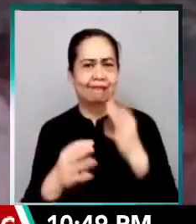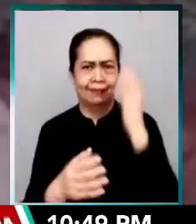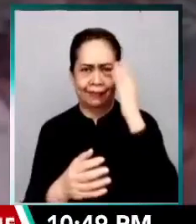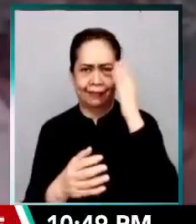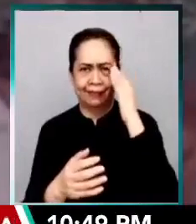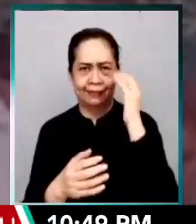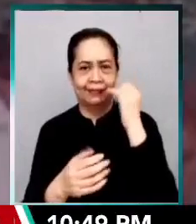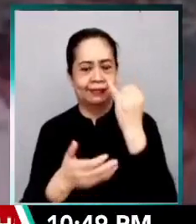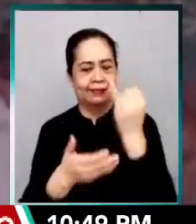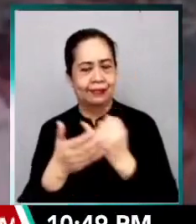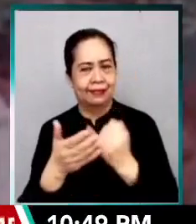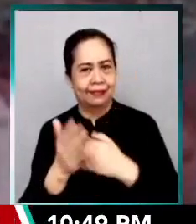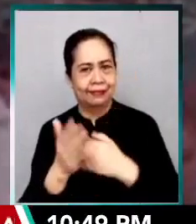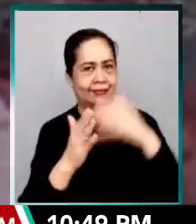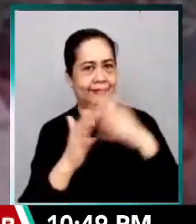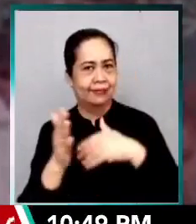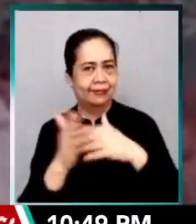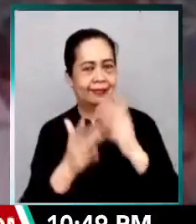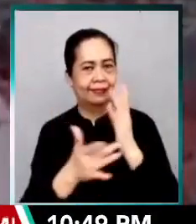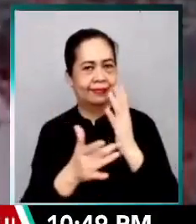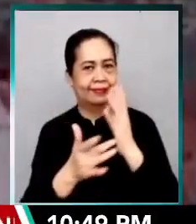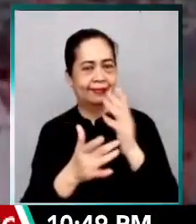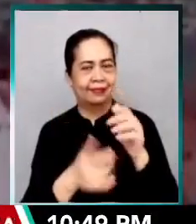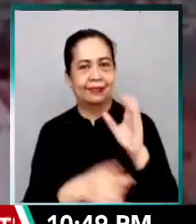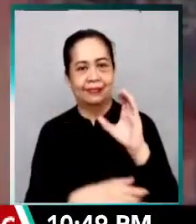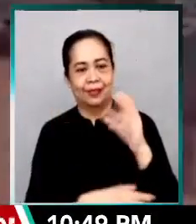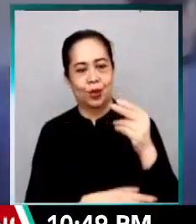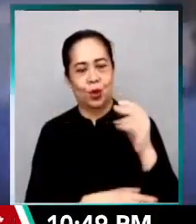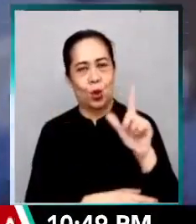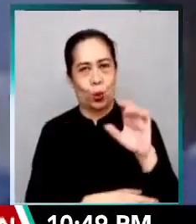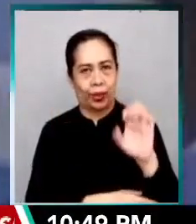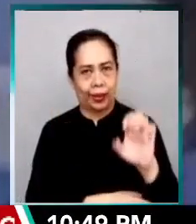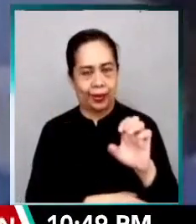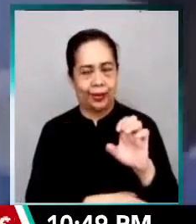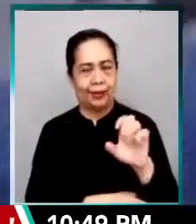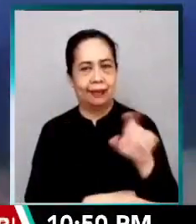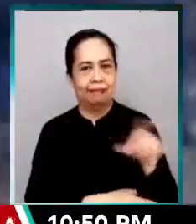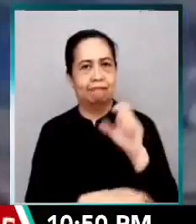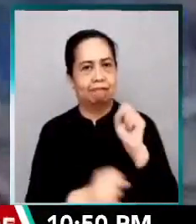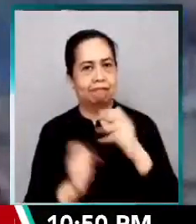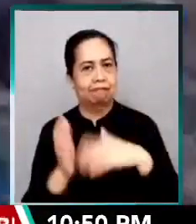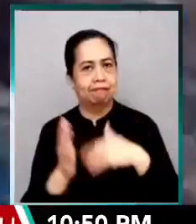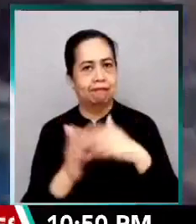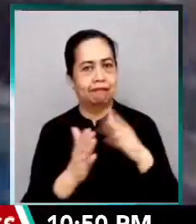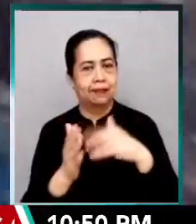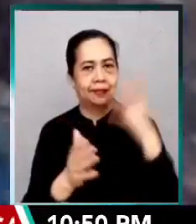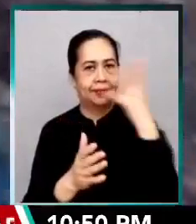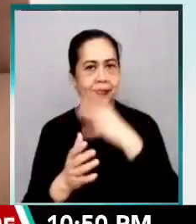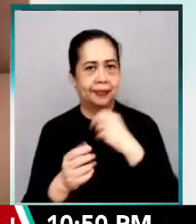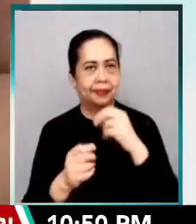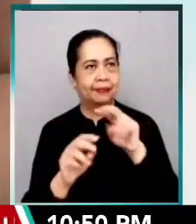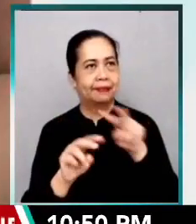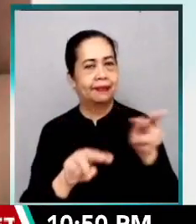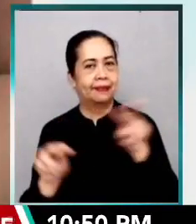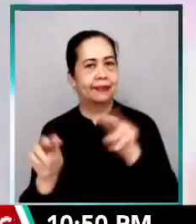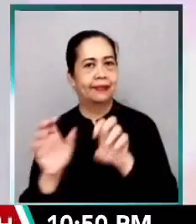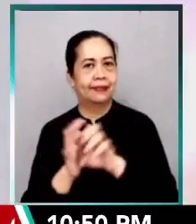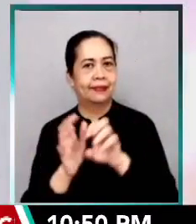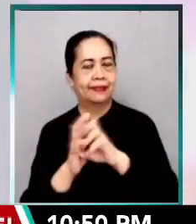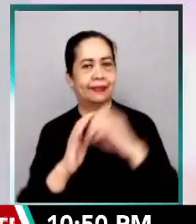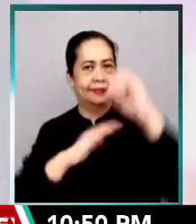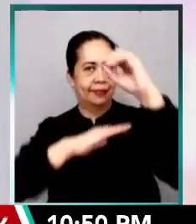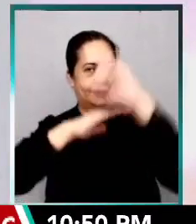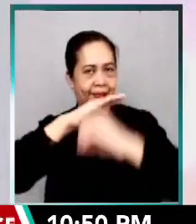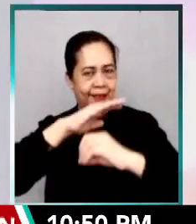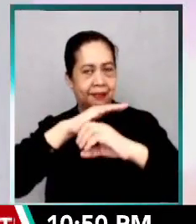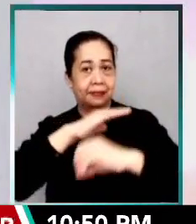si Chloe Merithea Saho at nakakapagpinta ng mga magagandang sceneries tulad ng sunset, sunrise